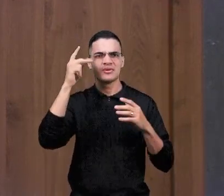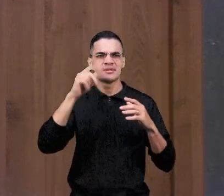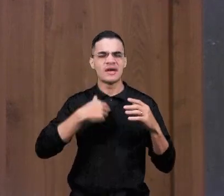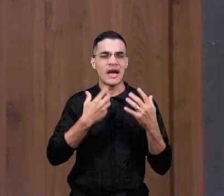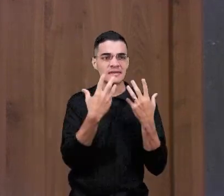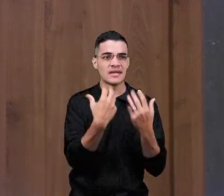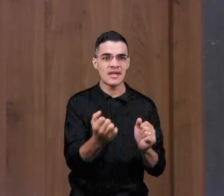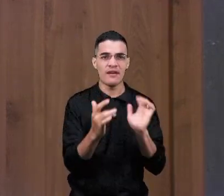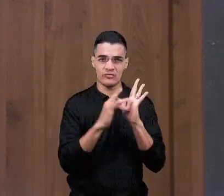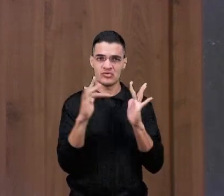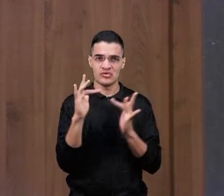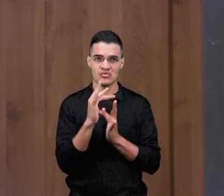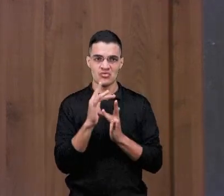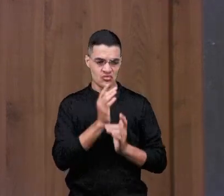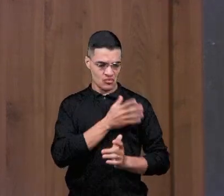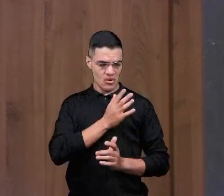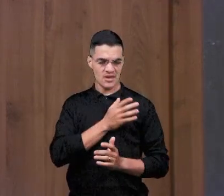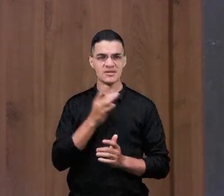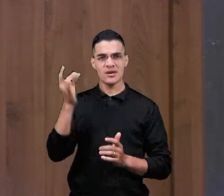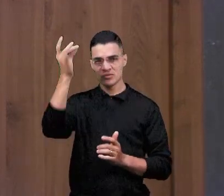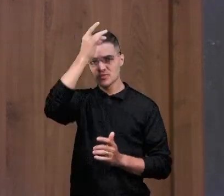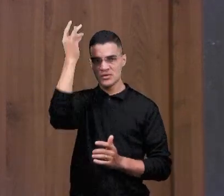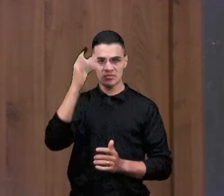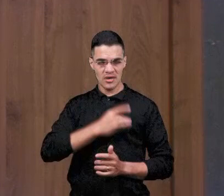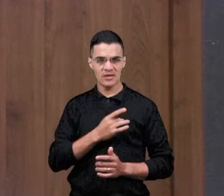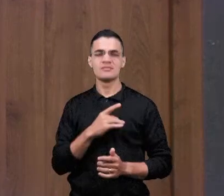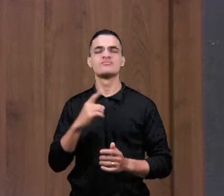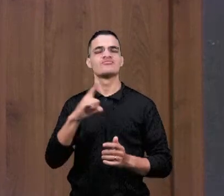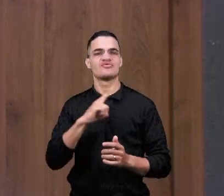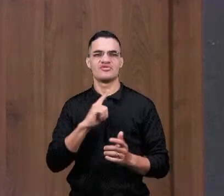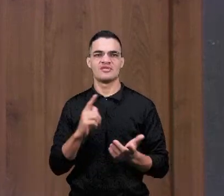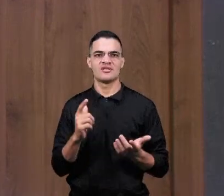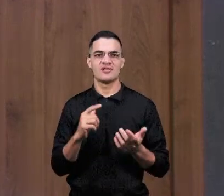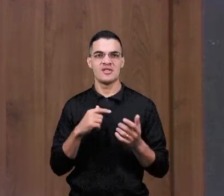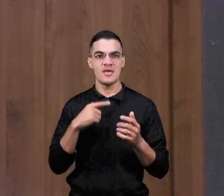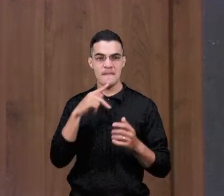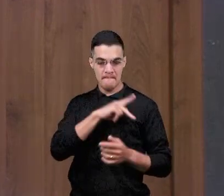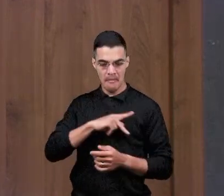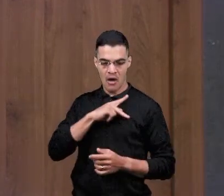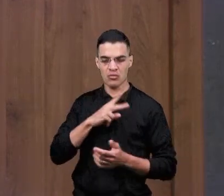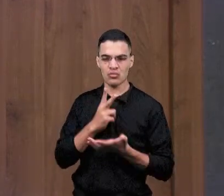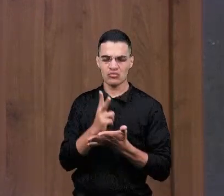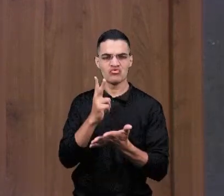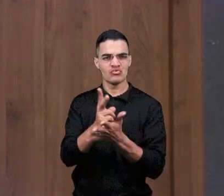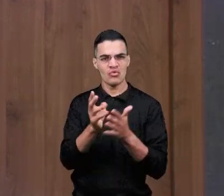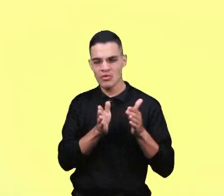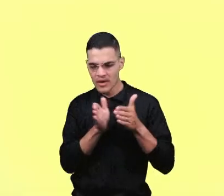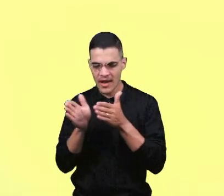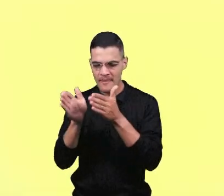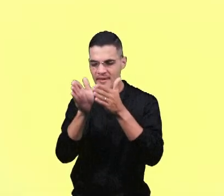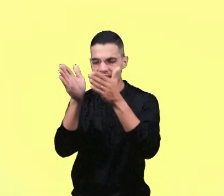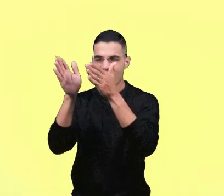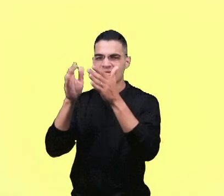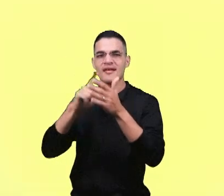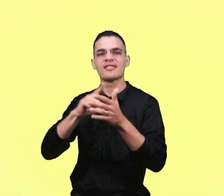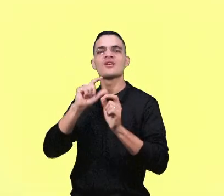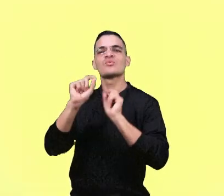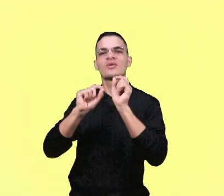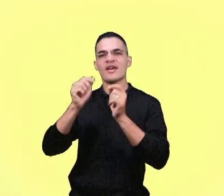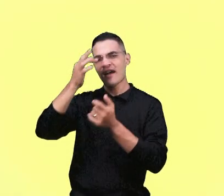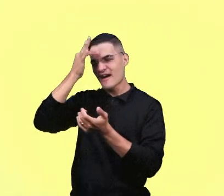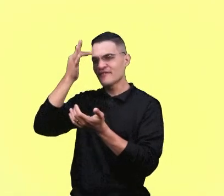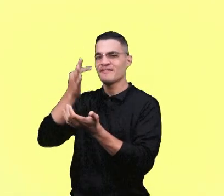gens se remplissaient. Et Paul a continué sa marche en gardant la foi vivante dans son cœur. La foi qui nous